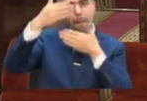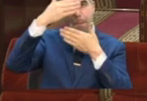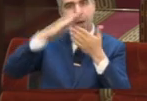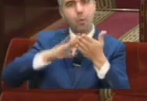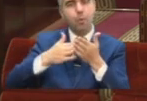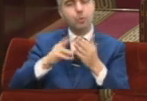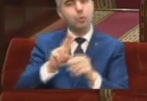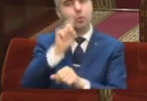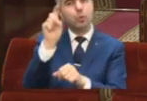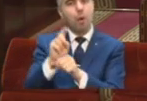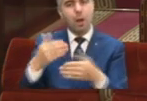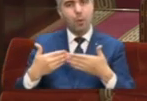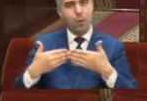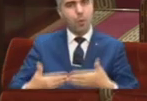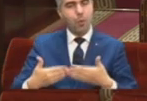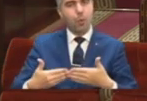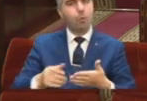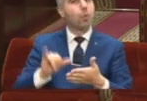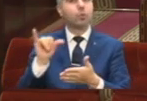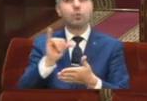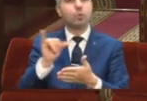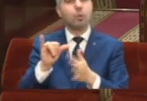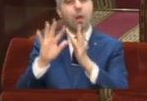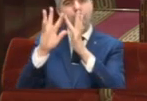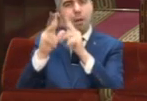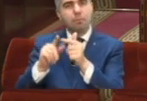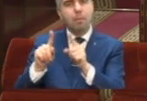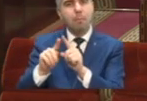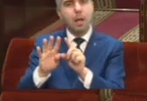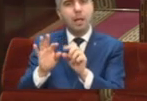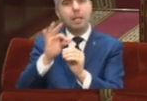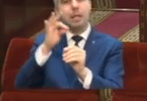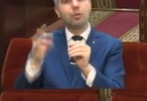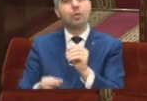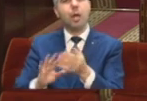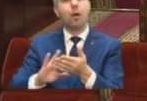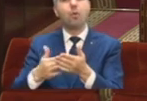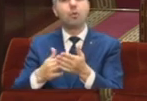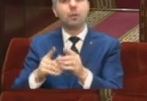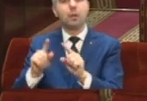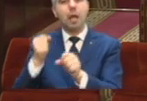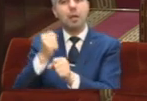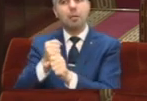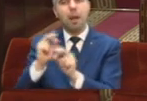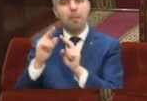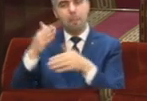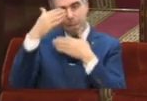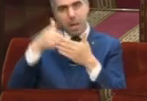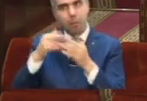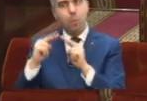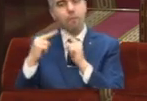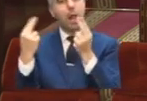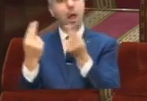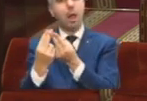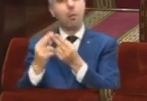نسألكم السيد الوزير عن تقييمكم أولا لنتائج وآثار الجائحة على المهن العالمية للمغرب، ومن جهة أخرى عن